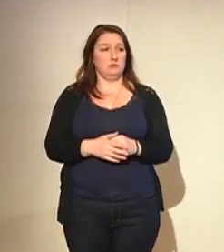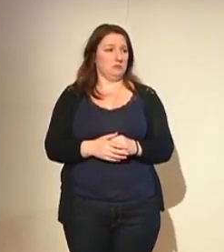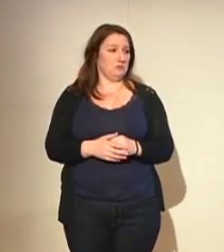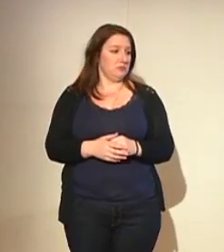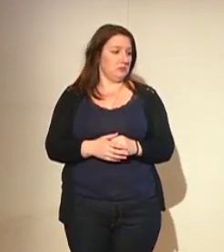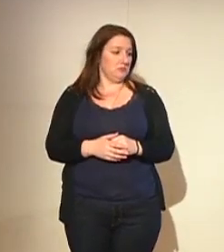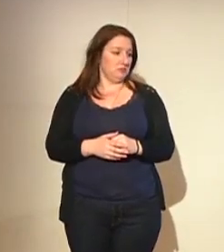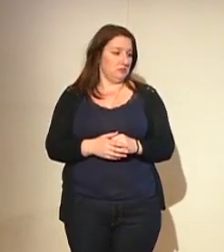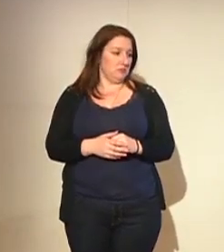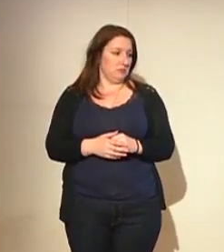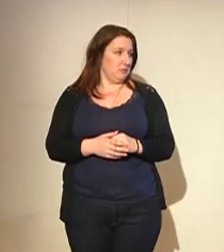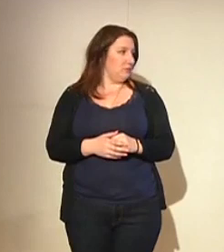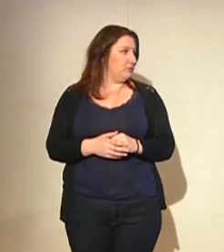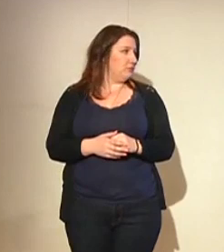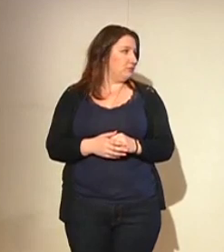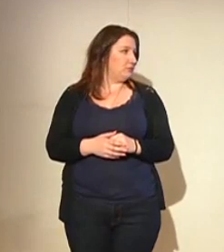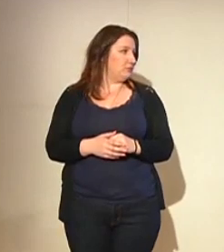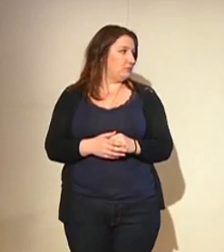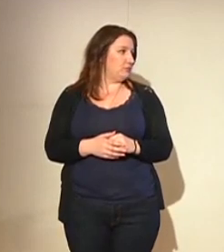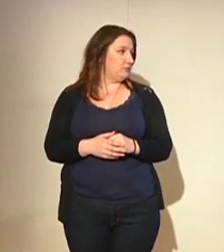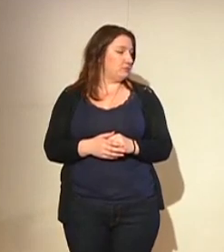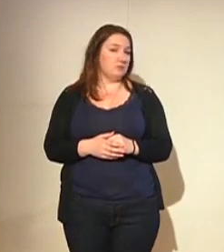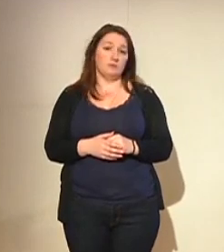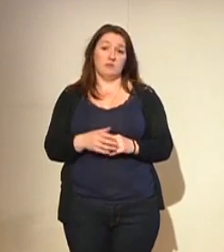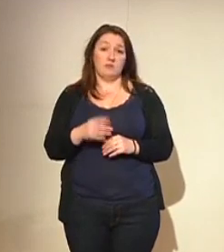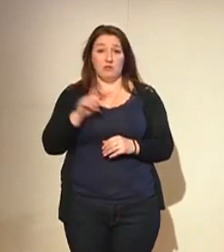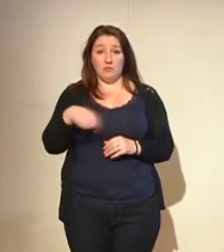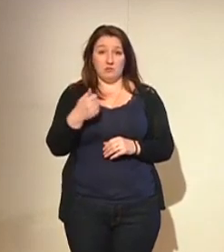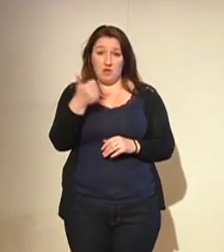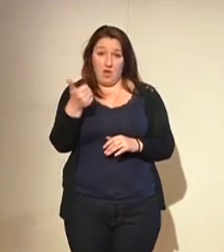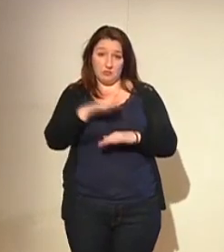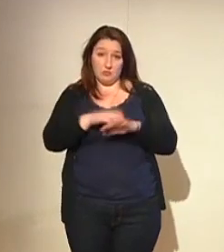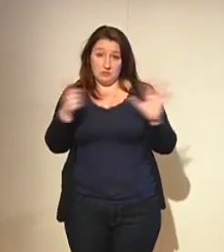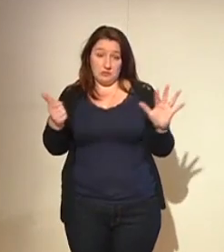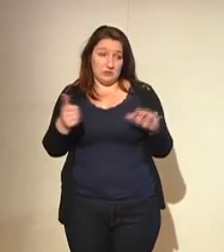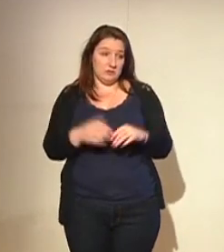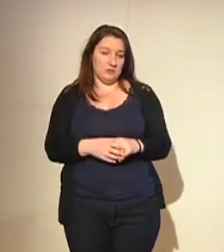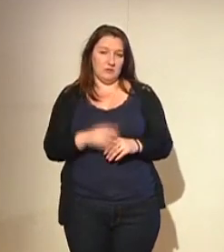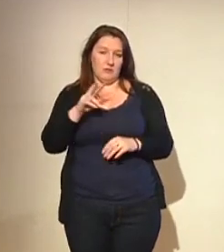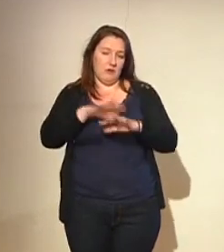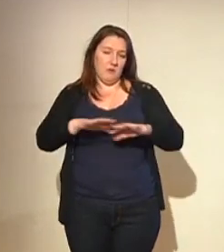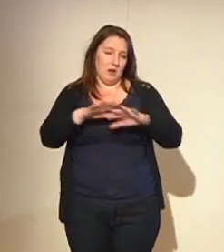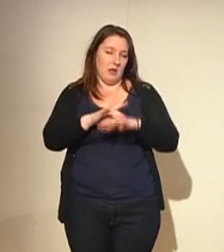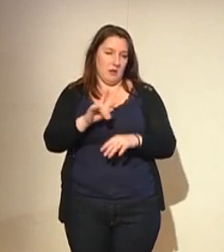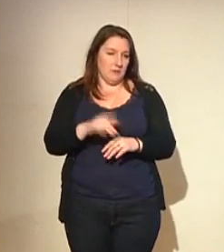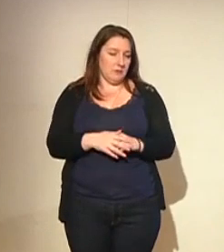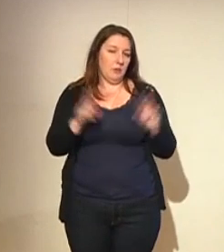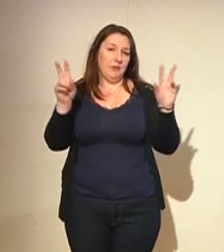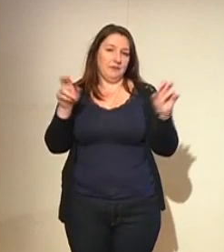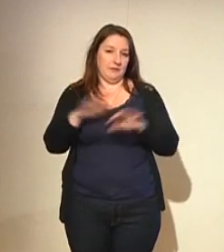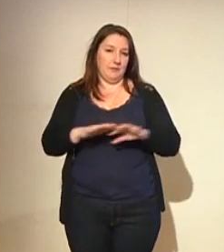6 c'est l'un sera l'un des 6 ment mais c'est pas très clair le texte de la